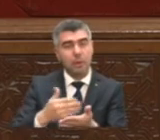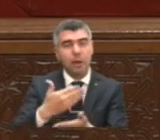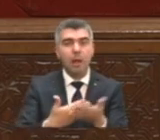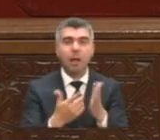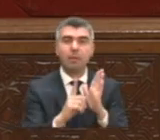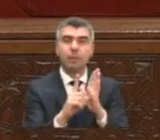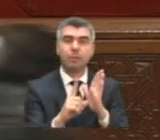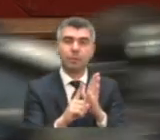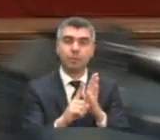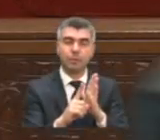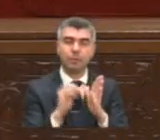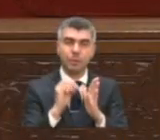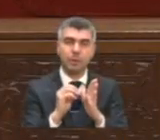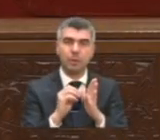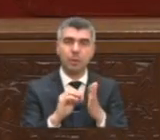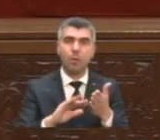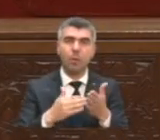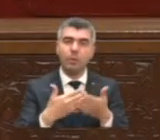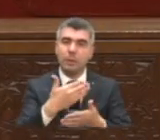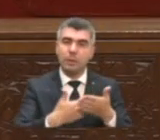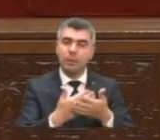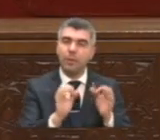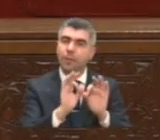القانون. ولات هذيك الدوريه ما بقات عندها